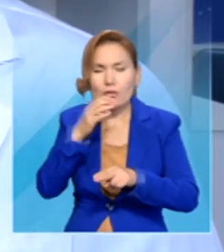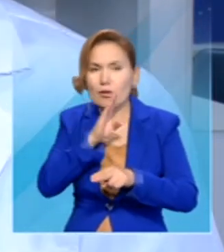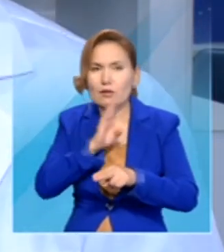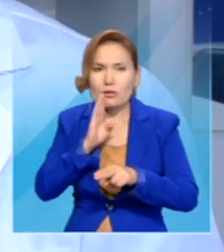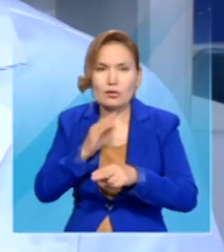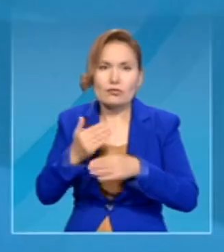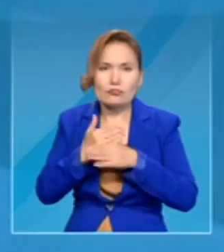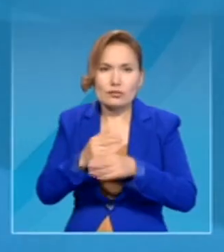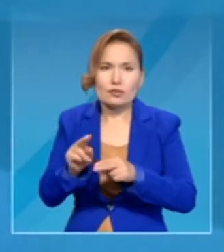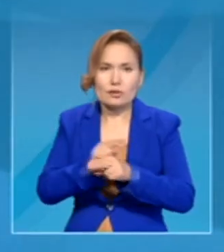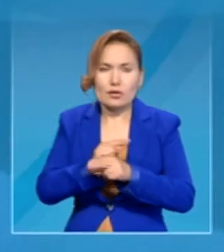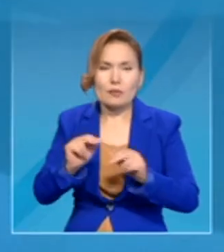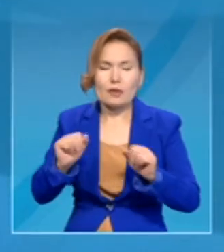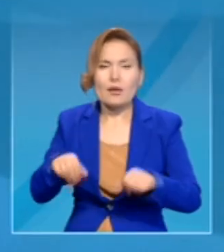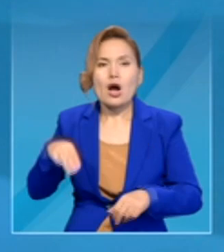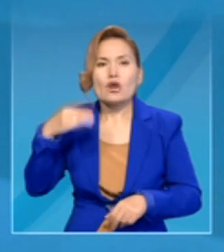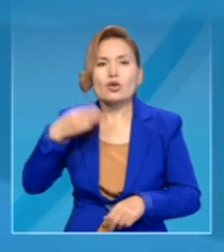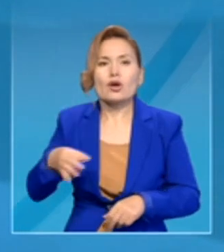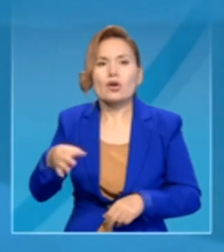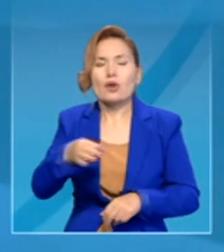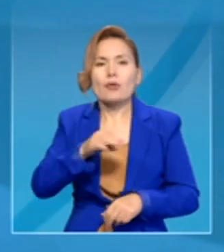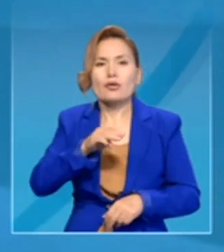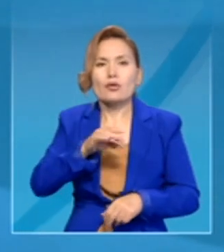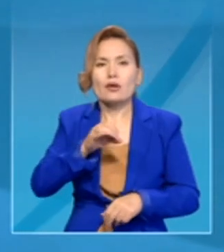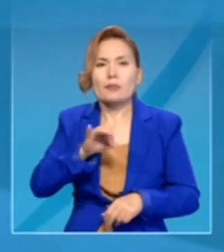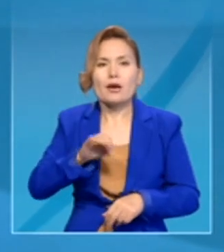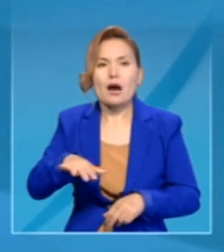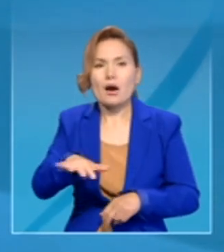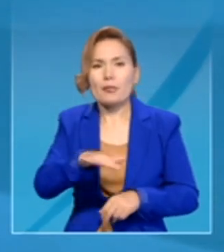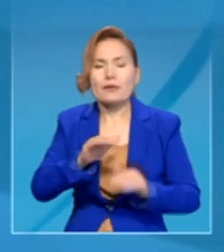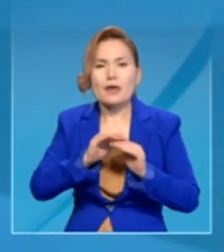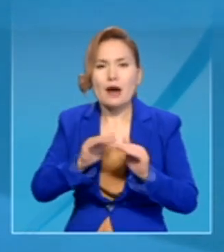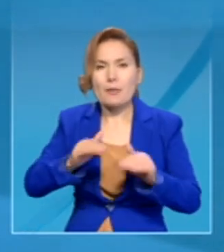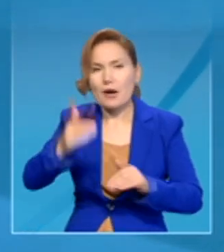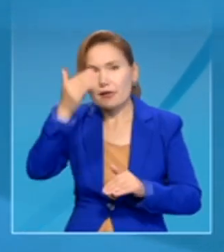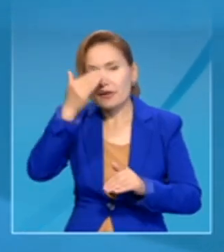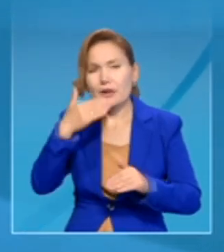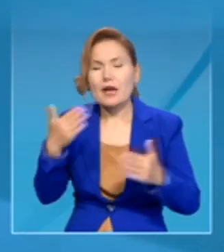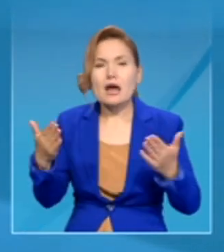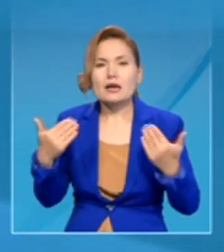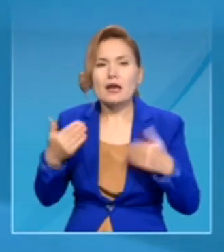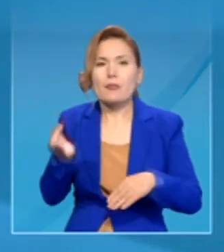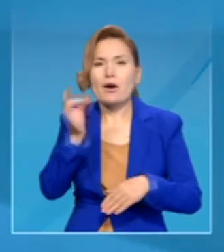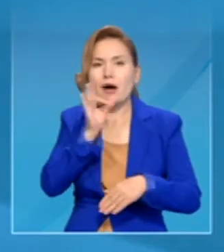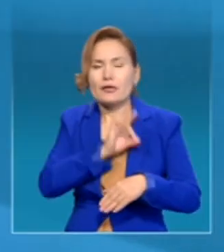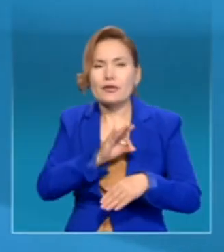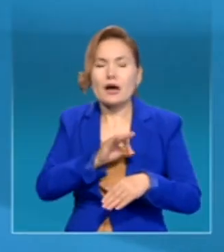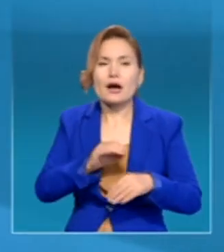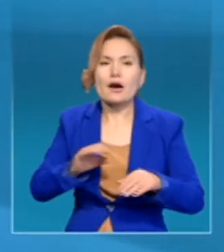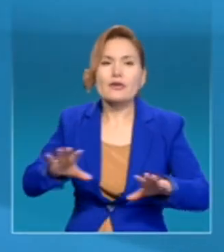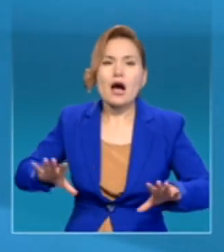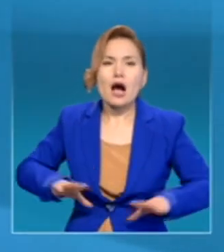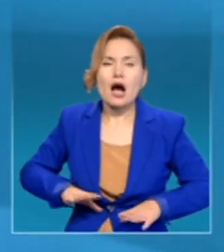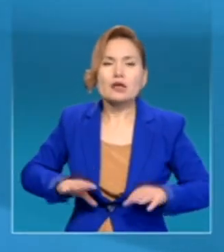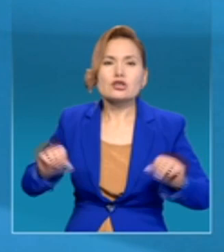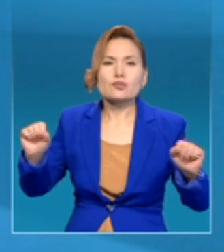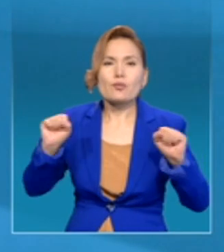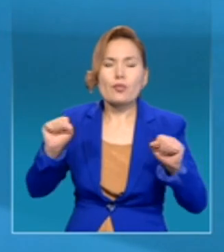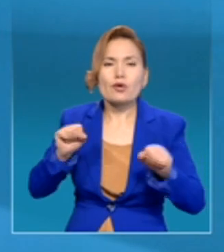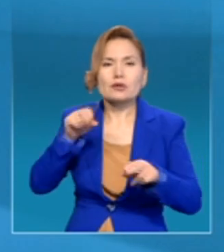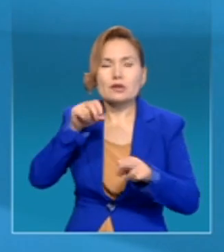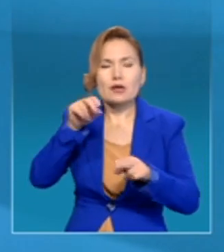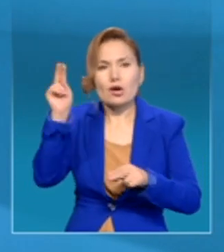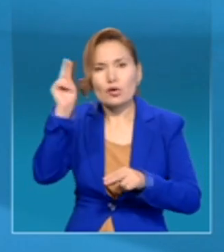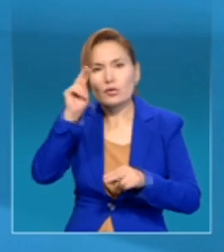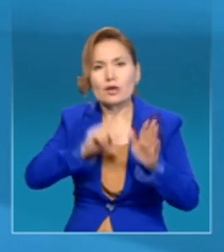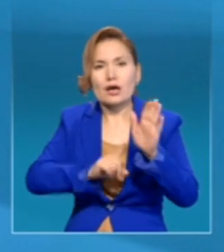болады. Түркістан облысының Төлеби ауданында балалар жазғы демалысын тиімді өткізіп, ат спортмен айналысып жүр. Облыстық ұлттық